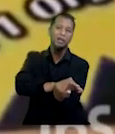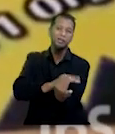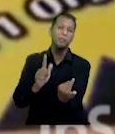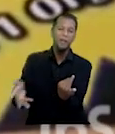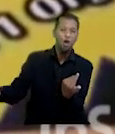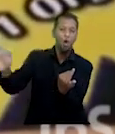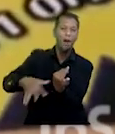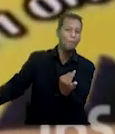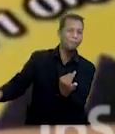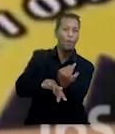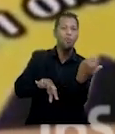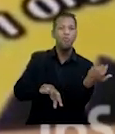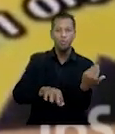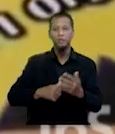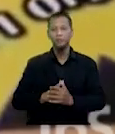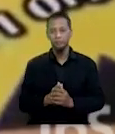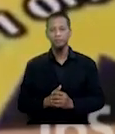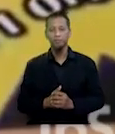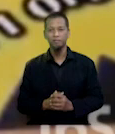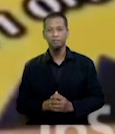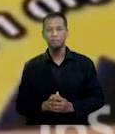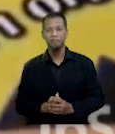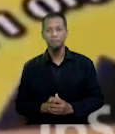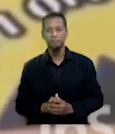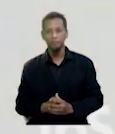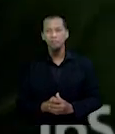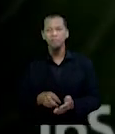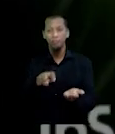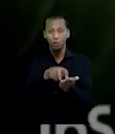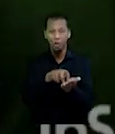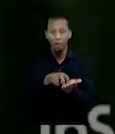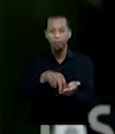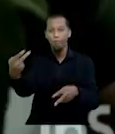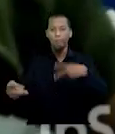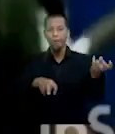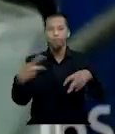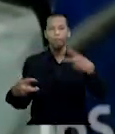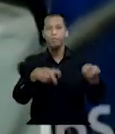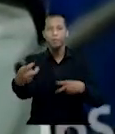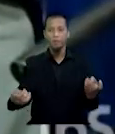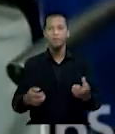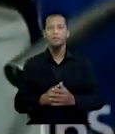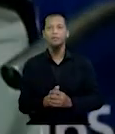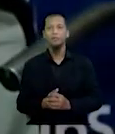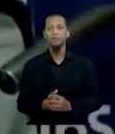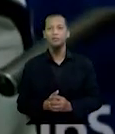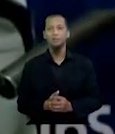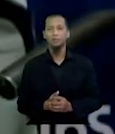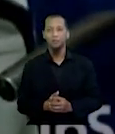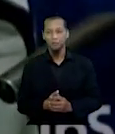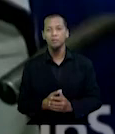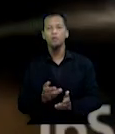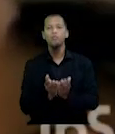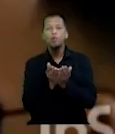mereka terbalik, sehingga penumpang itu terlempar keluar. Kecelakaan kapal terjadi saat melakukan uji coba